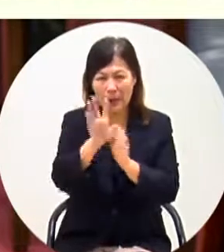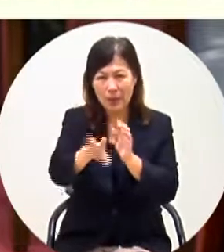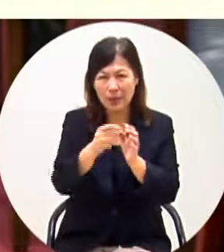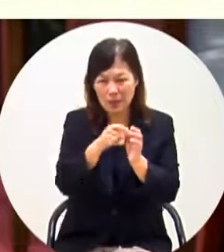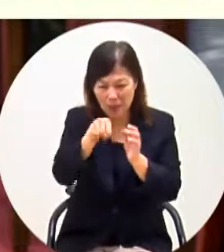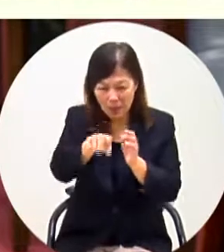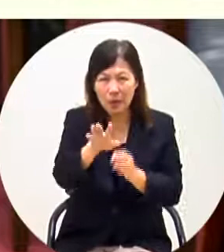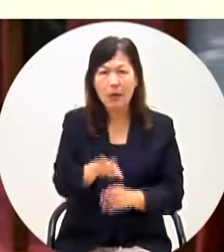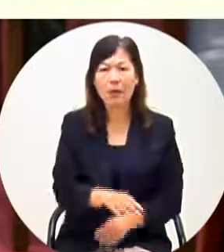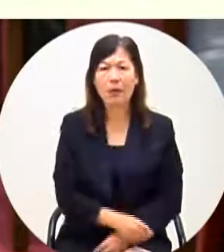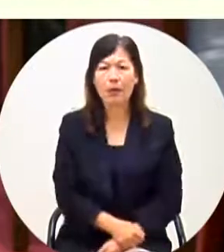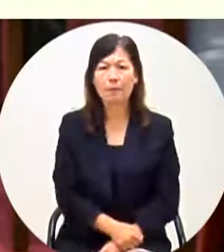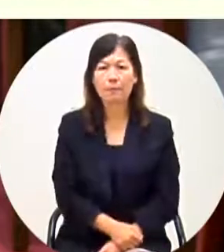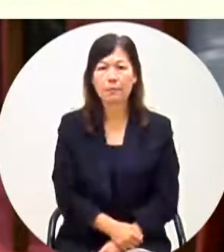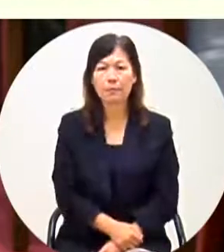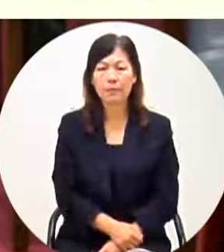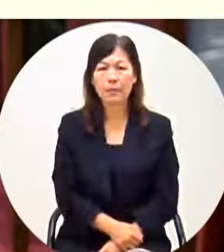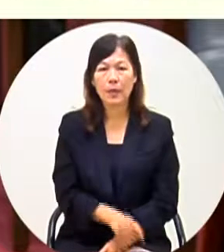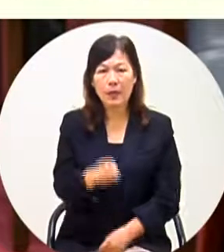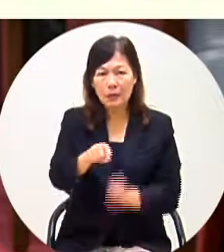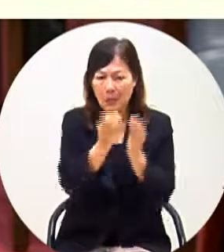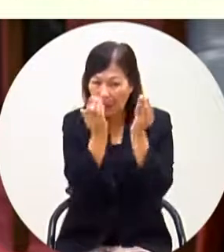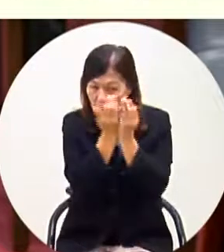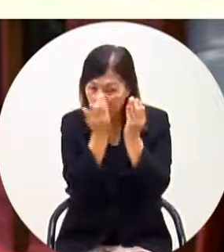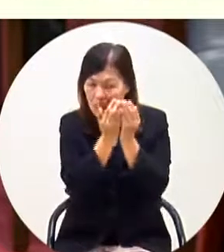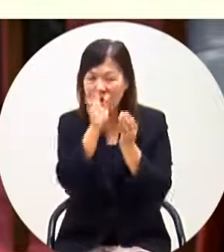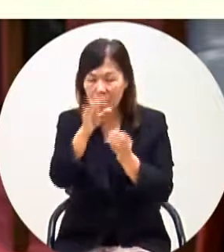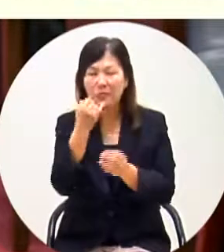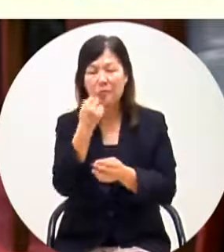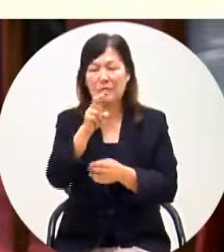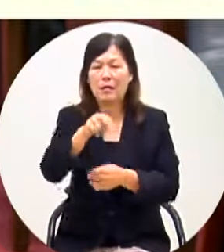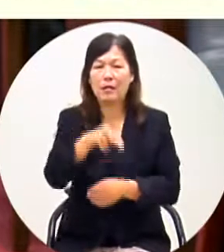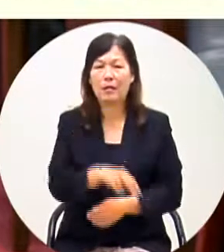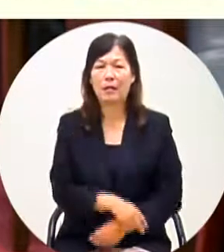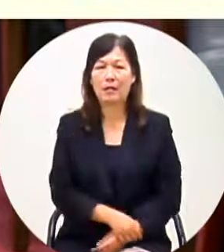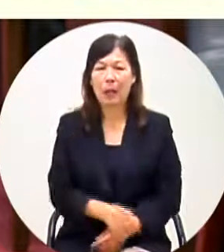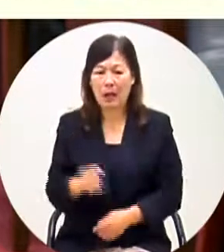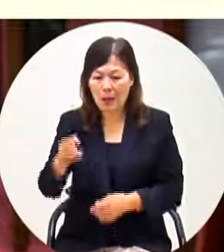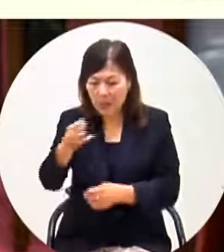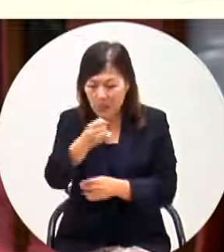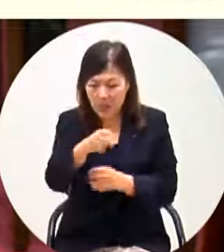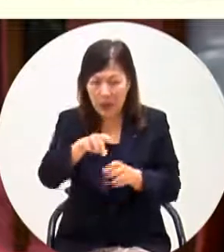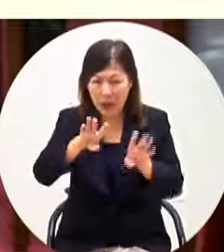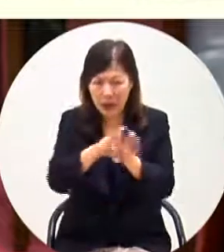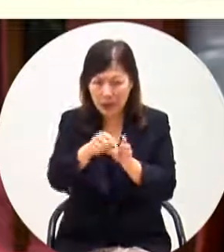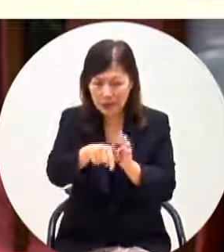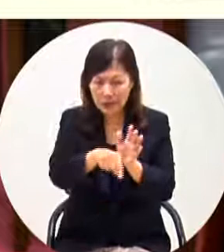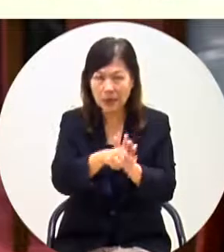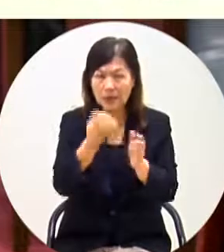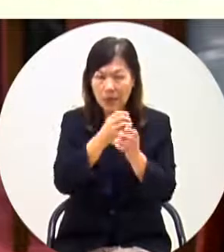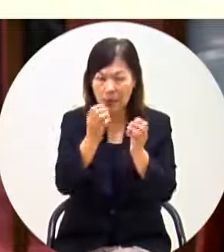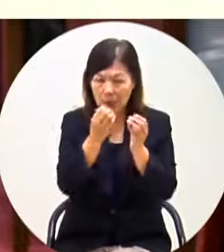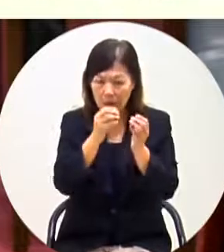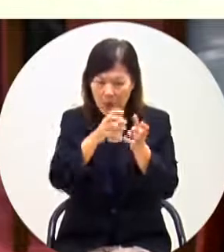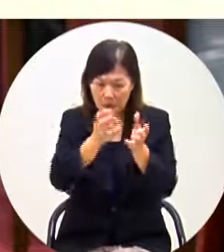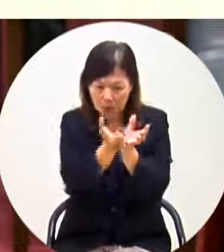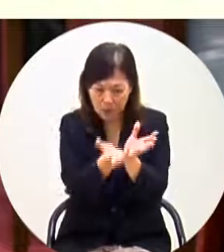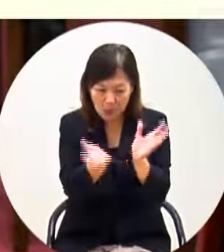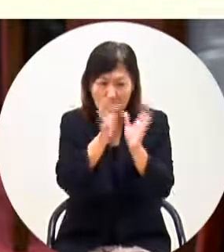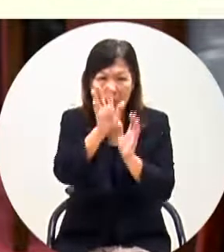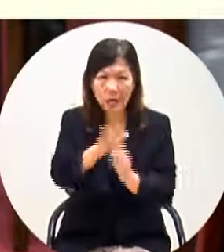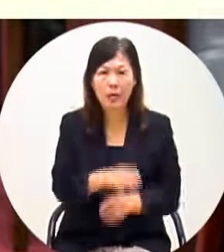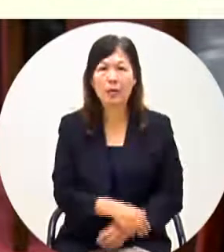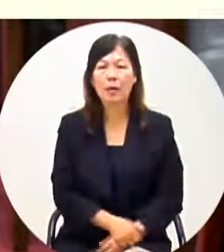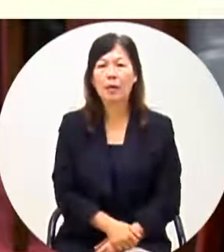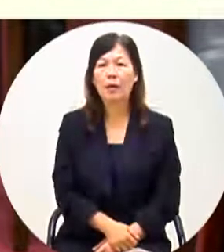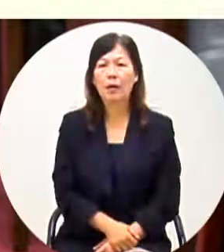以遮风避雨了哈。蚂蚁已经开始在这个地方已经开始筑巢了哈。还有呢，我们的溜冰场的一个解